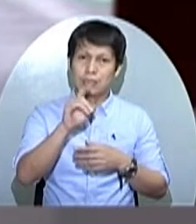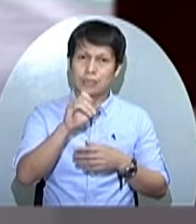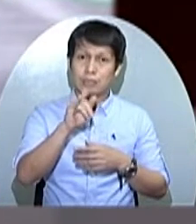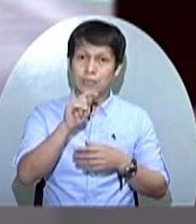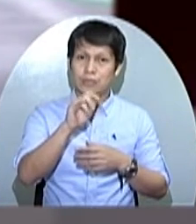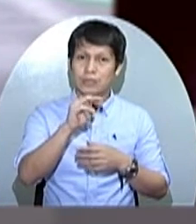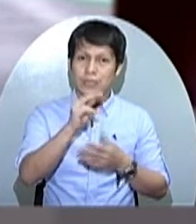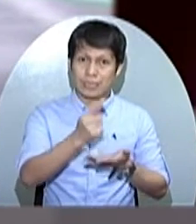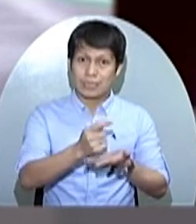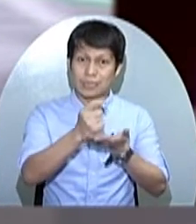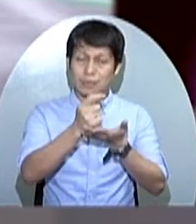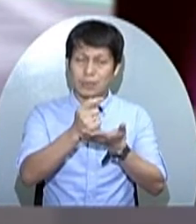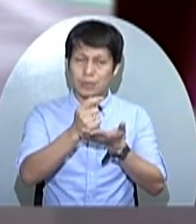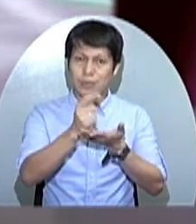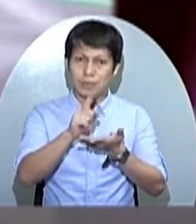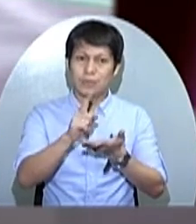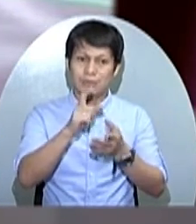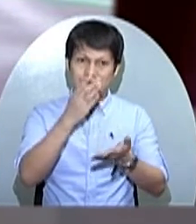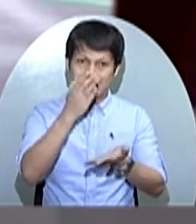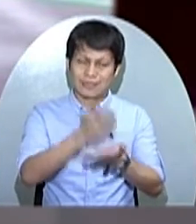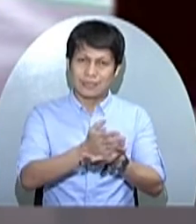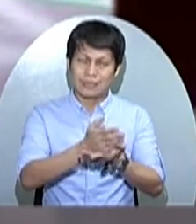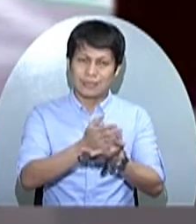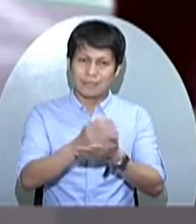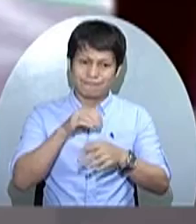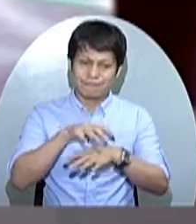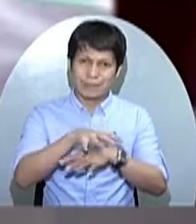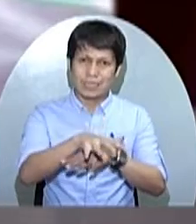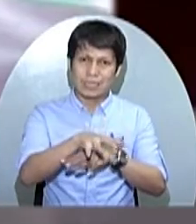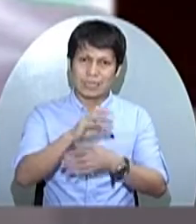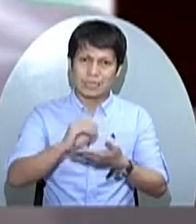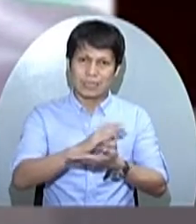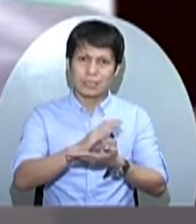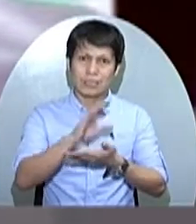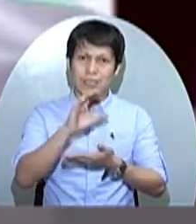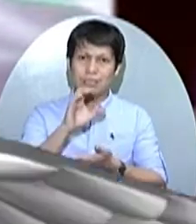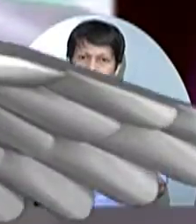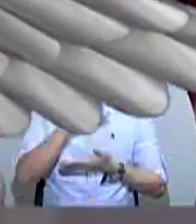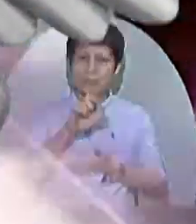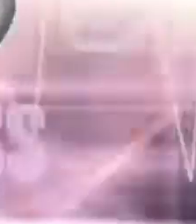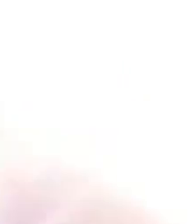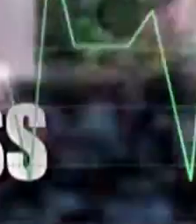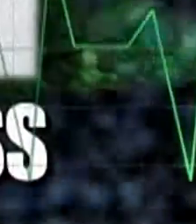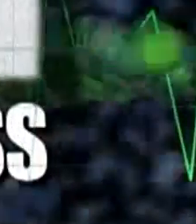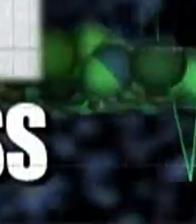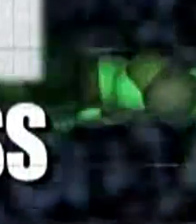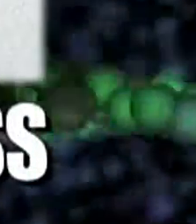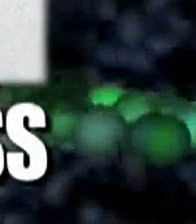radiation therapy para mapigilan ang pagkalat ng kanyang cancer cells.